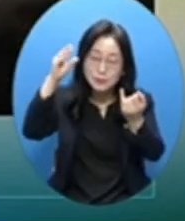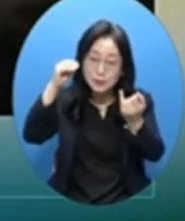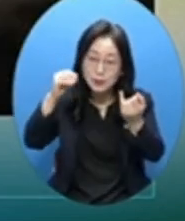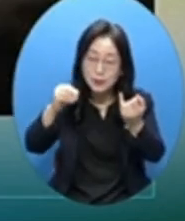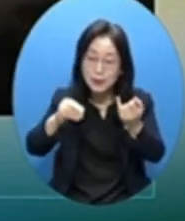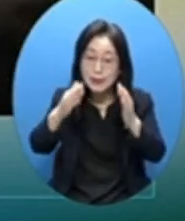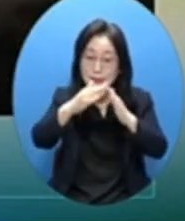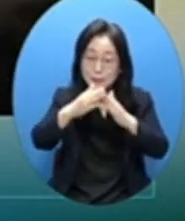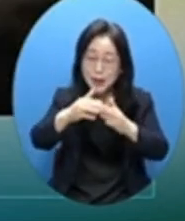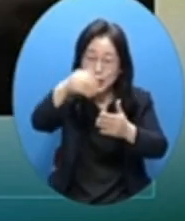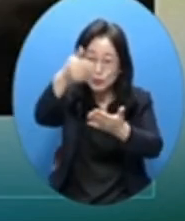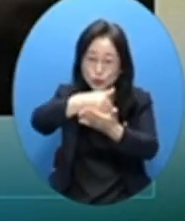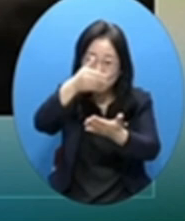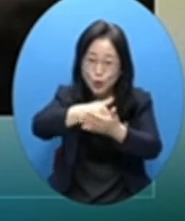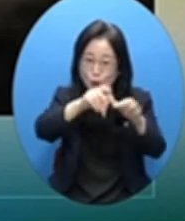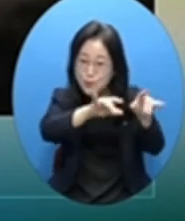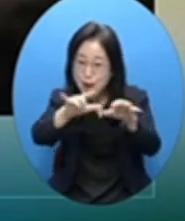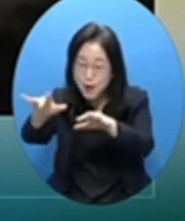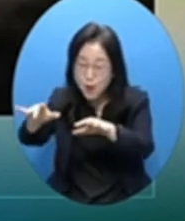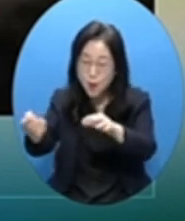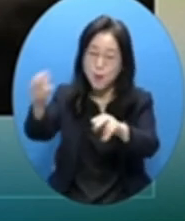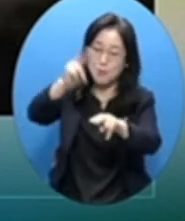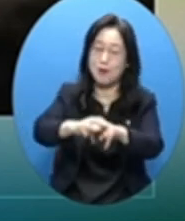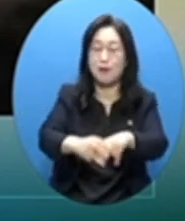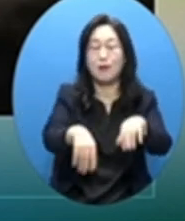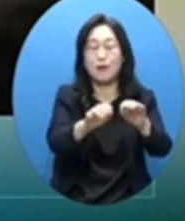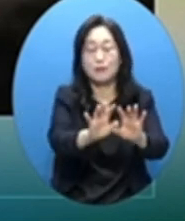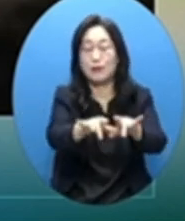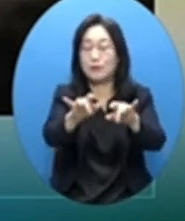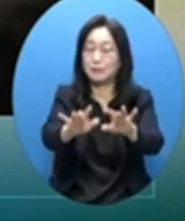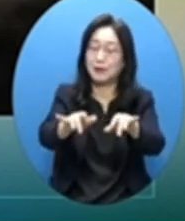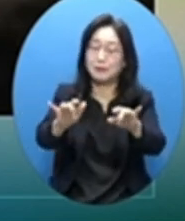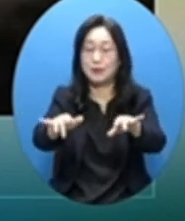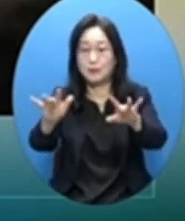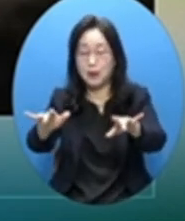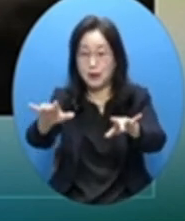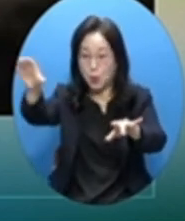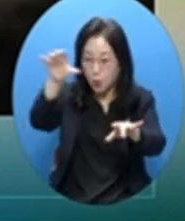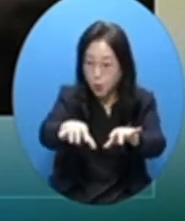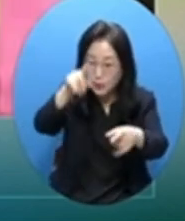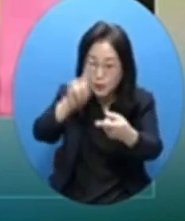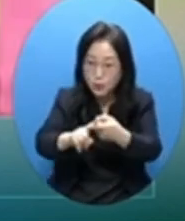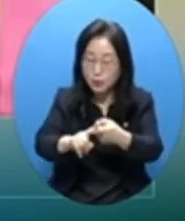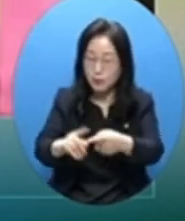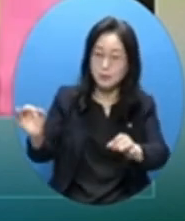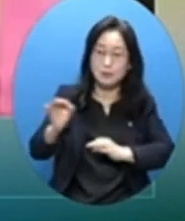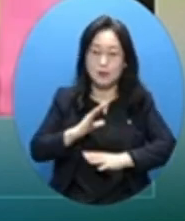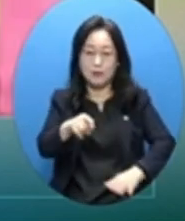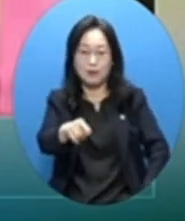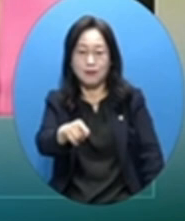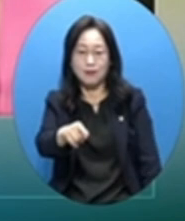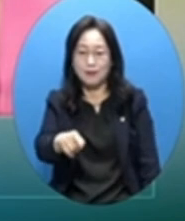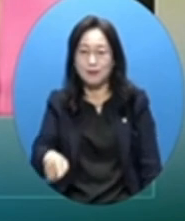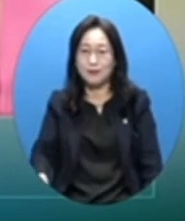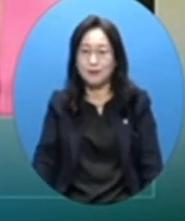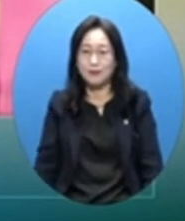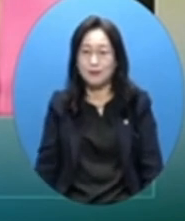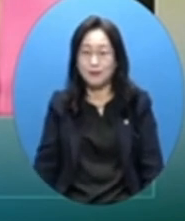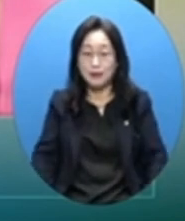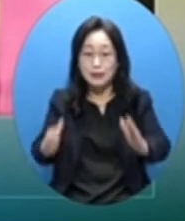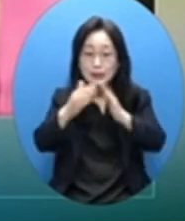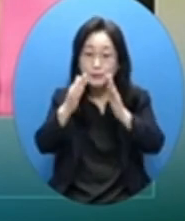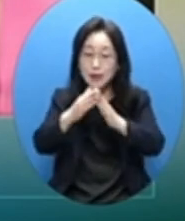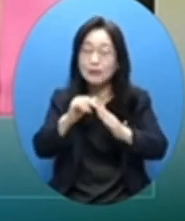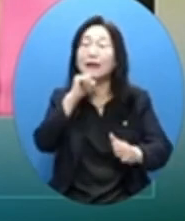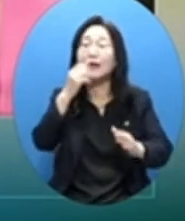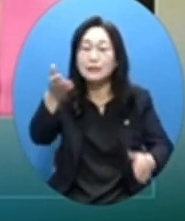중고 피안에 올라와서 그 음악을 그대로 쳤습니다 깜짝 놀랐습니다 집안 형편이